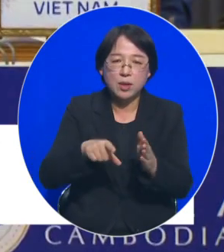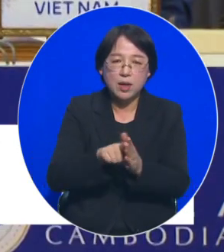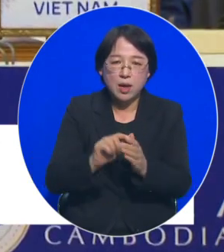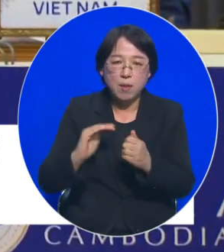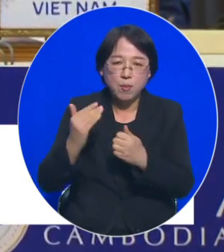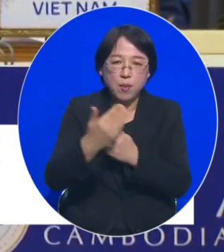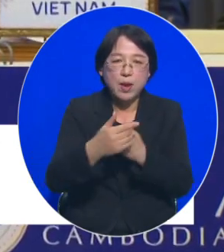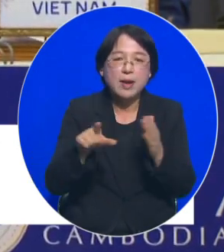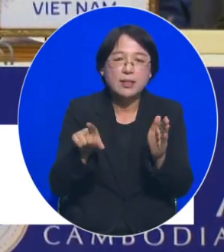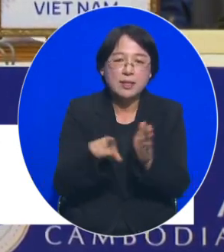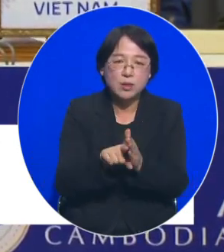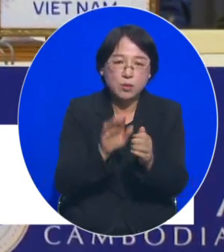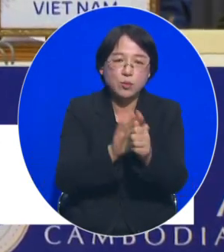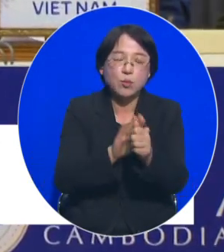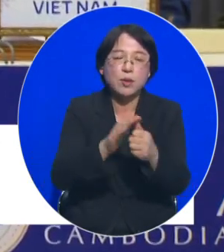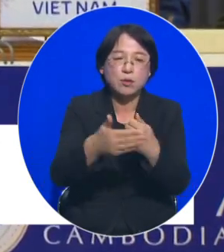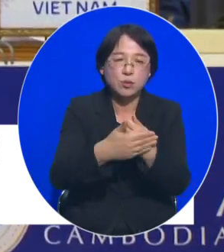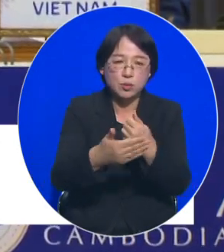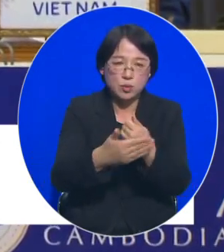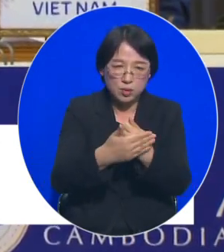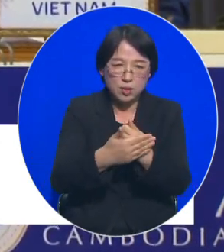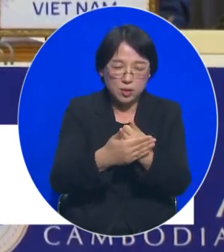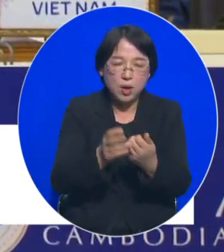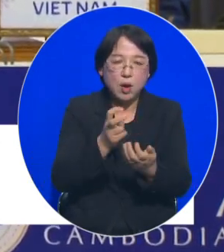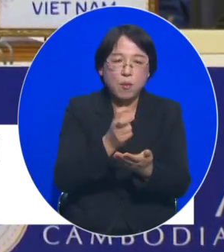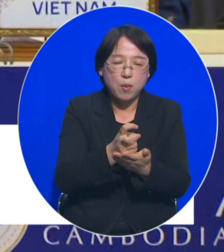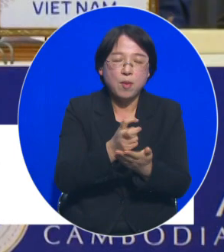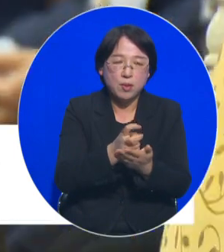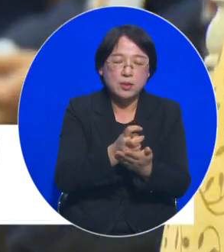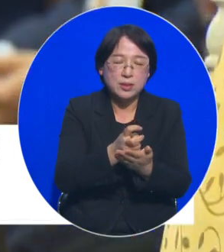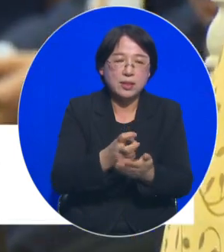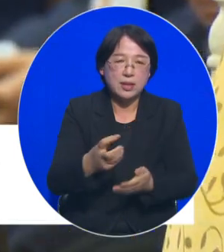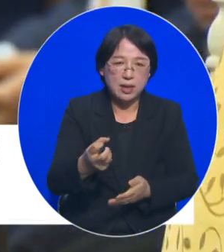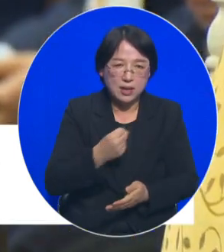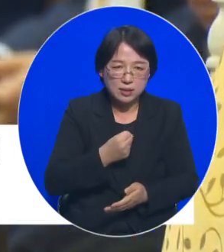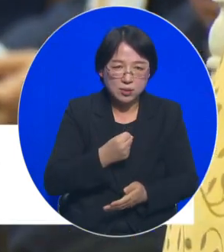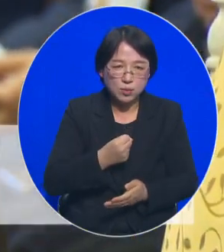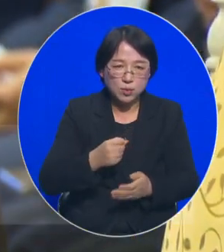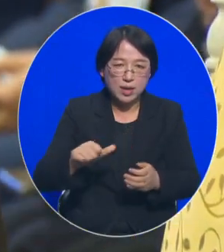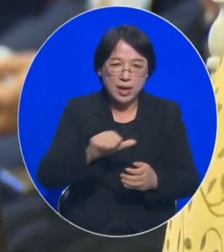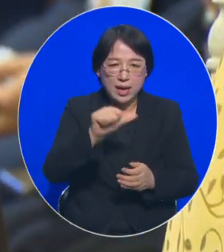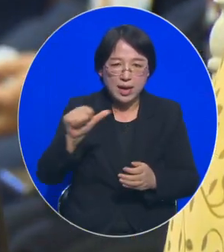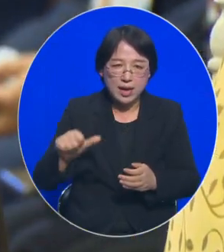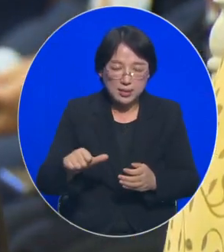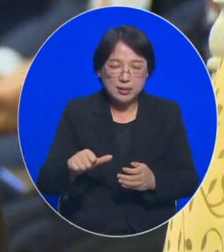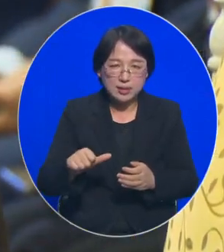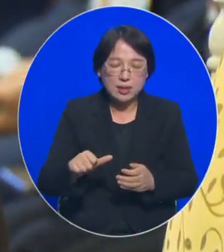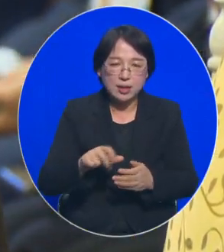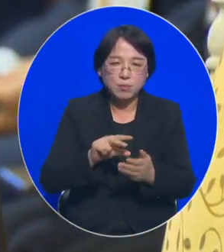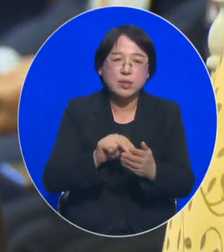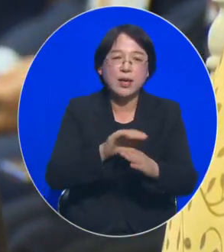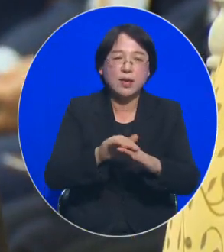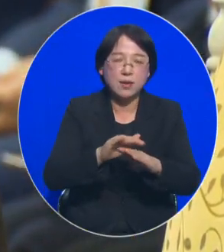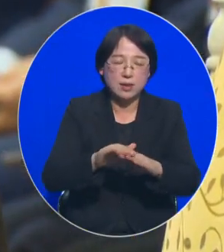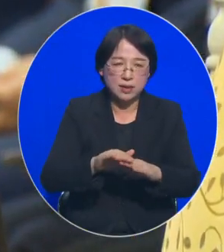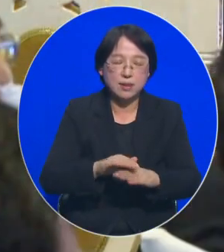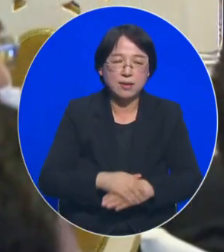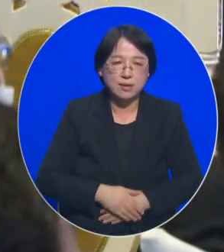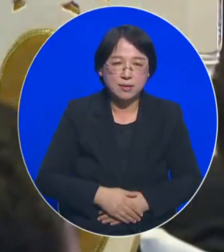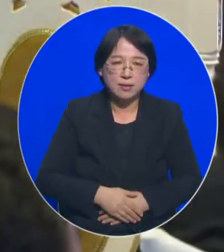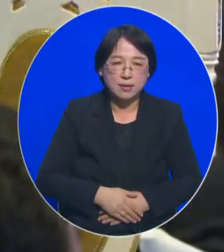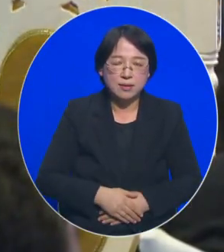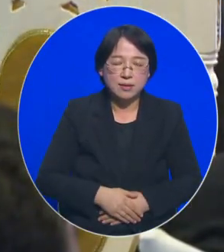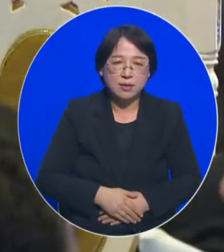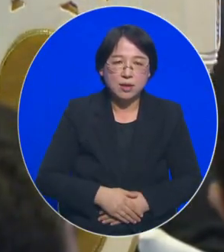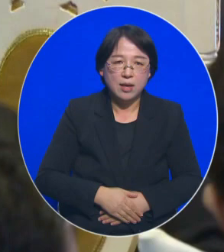신뢰 후회의 원칙으로 아세안의 협력을 추진하겠다는 것이 임태 전략의 핵심입니다 급변하는 인텔 지역 정세 속에서